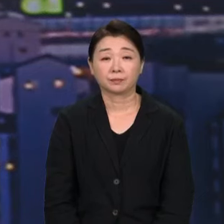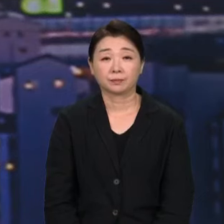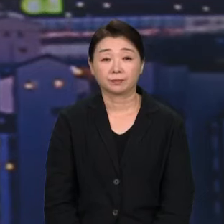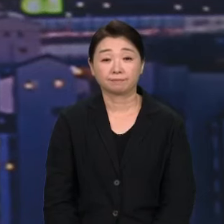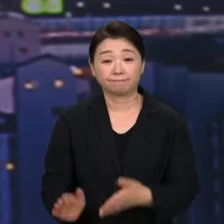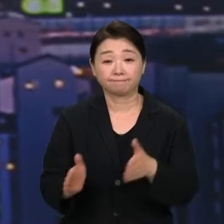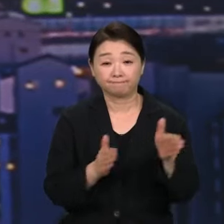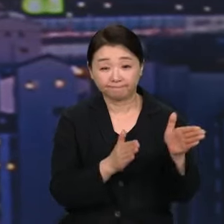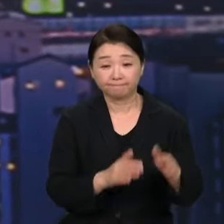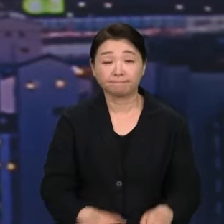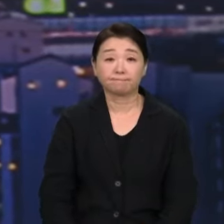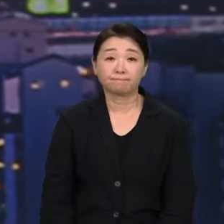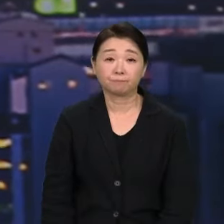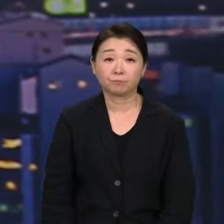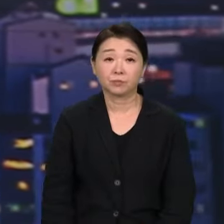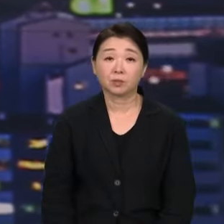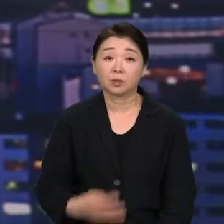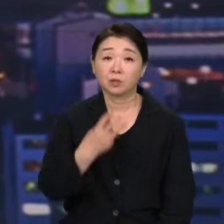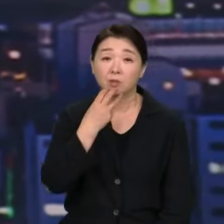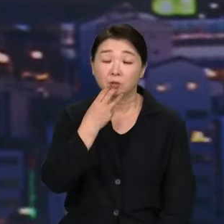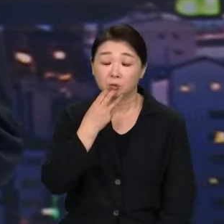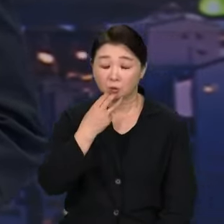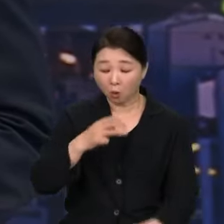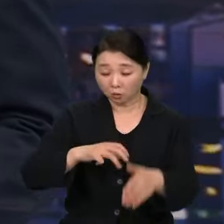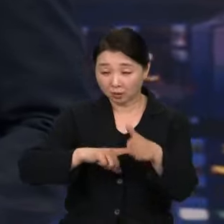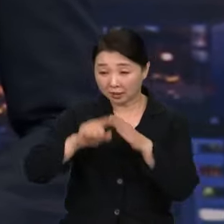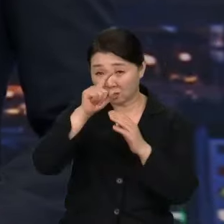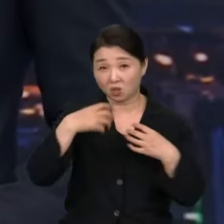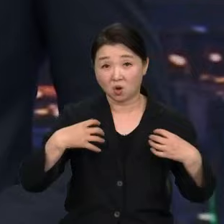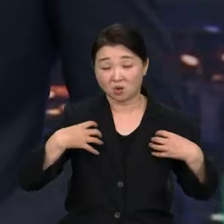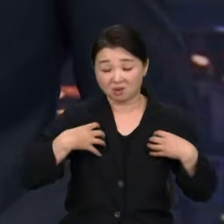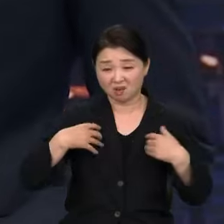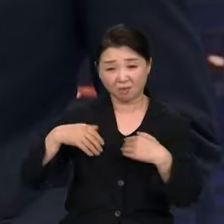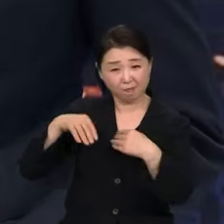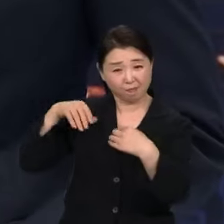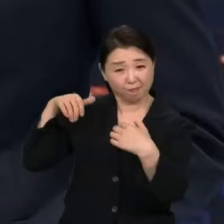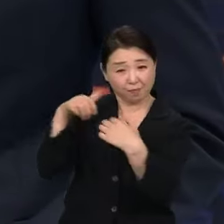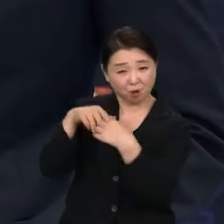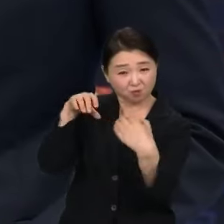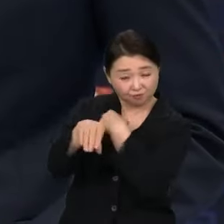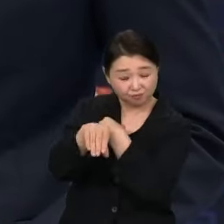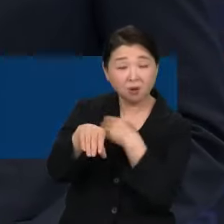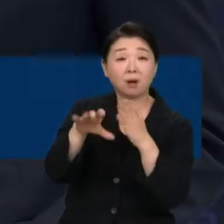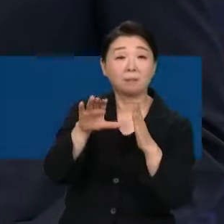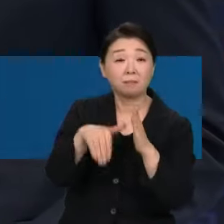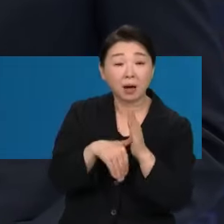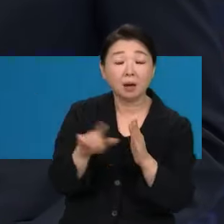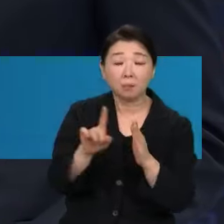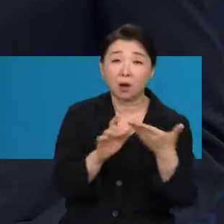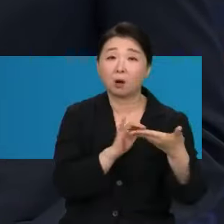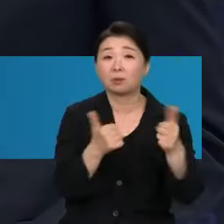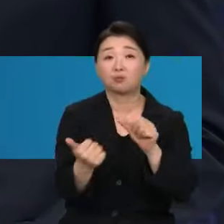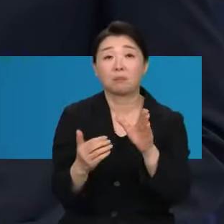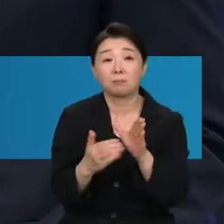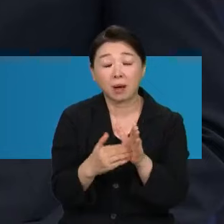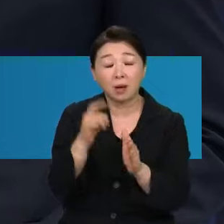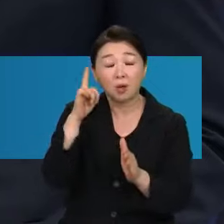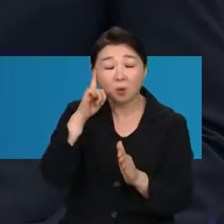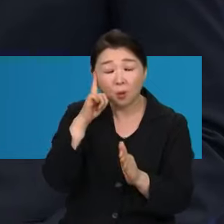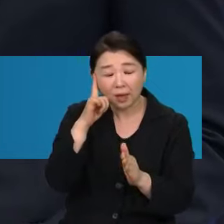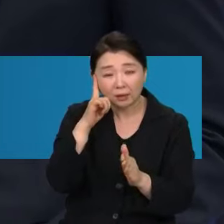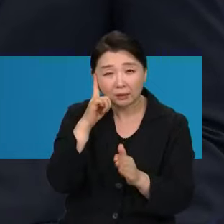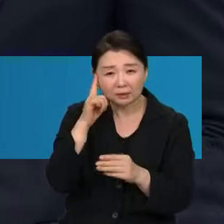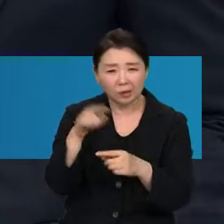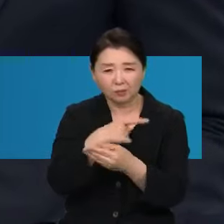다음 소식입니다 아홉명이 숨진 서울 시청역 역주행 사고는 급발진이 아닌 운전자 과실 때문일 가능성이 크다는